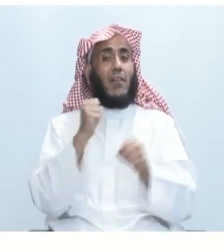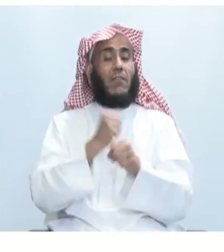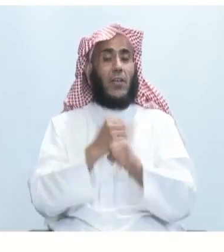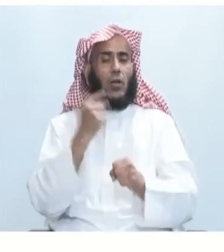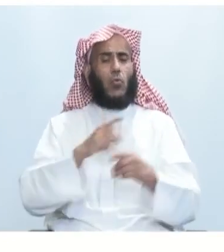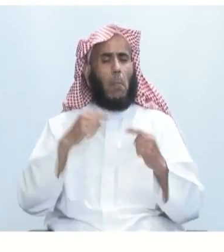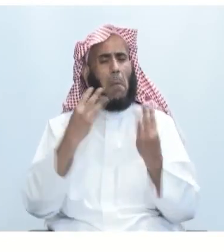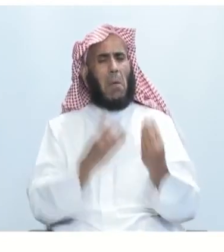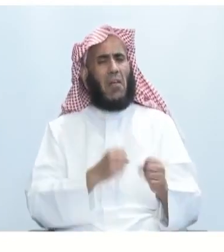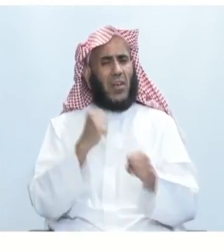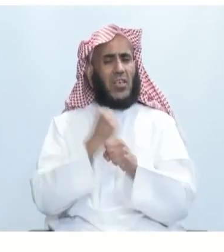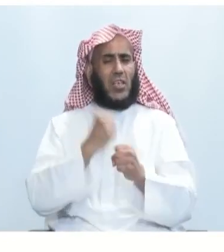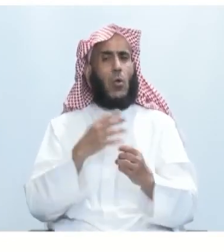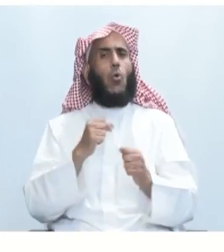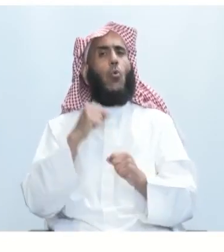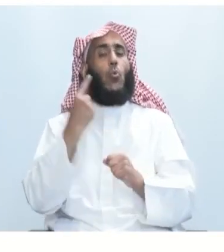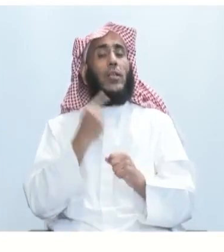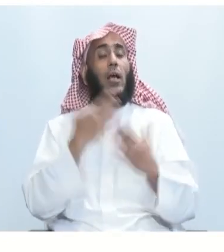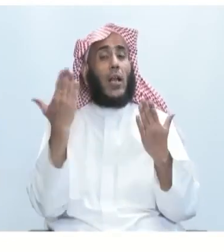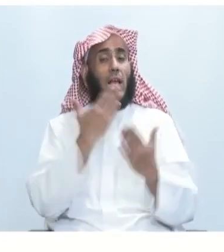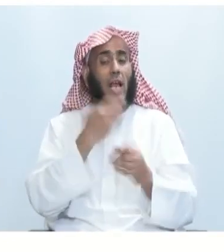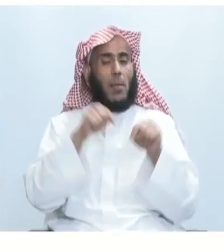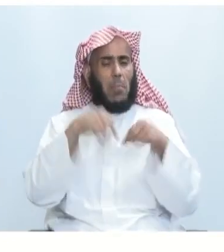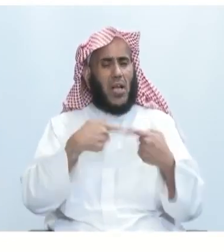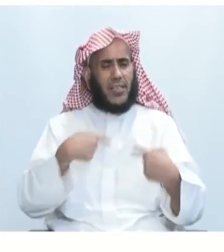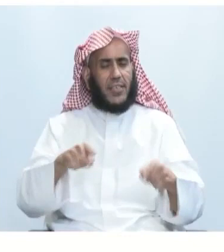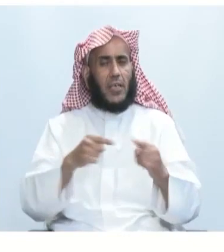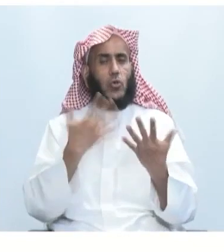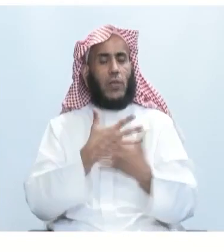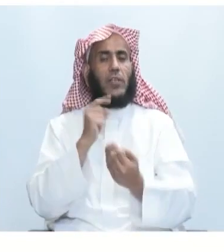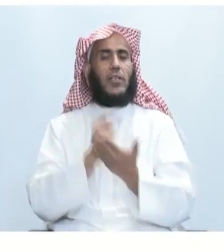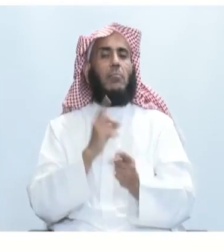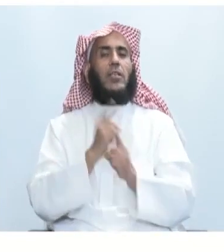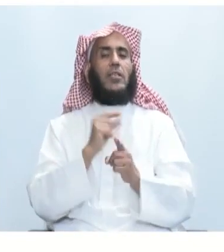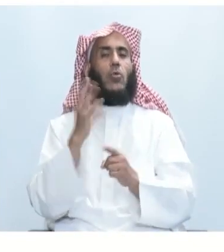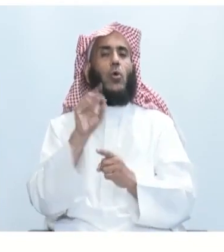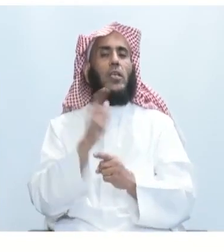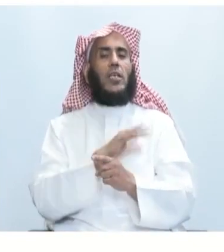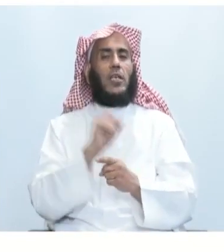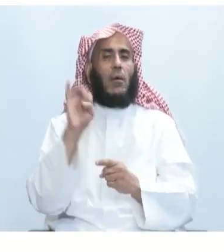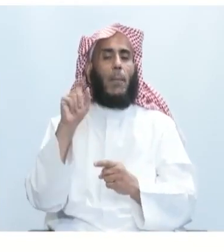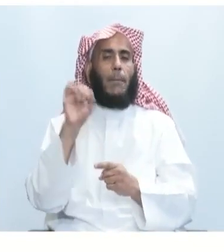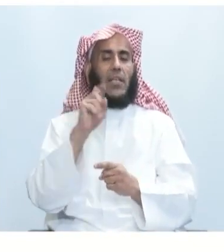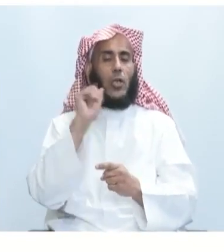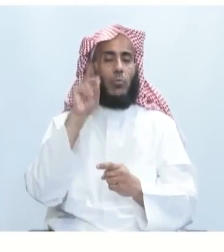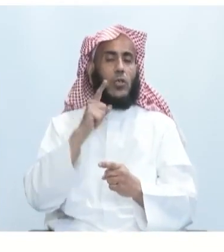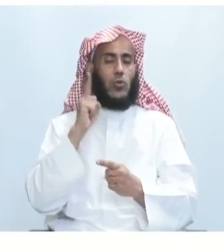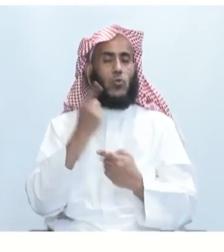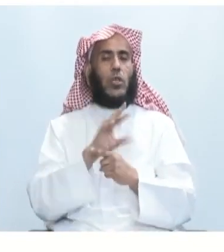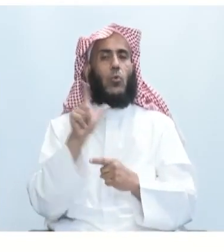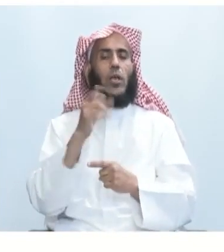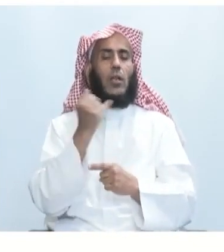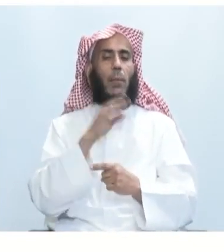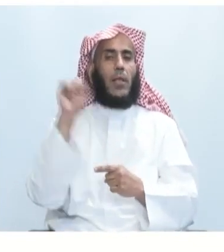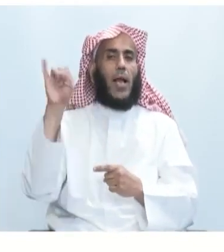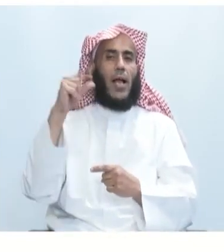بعض النشاطات مازلنا في الوحده القرائيه مازلنا في الوحده القرائيه يشاركني في تقديم هذا الدرس في لغه الاشاره الاستاذ محمد القبيشي